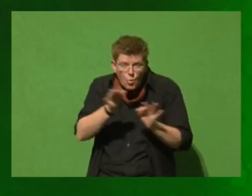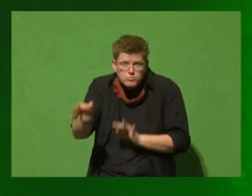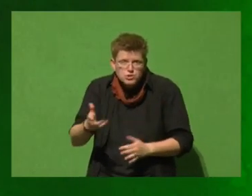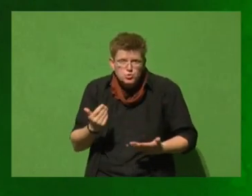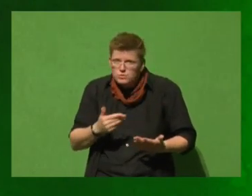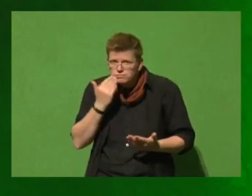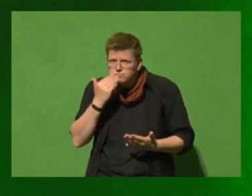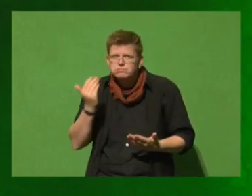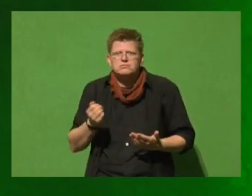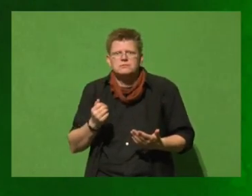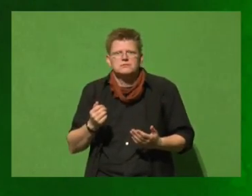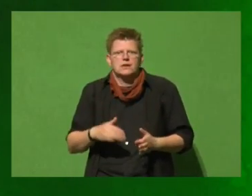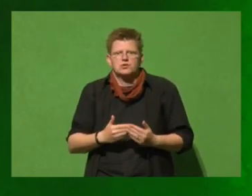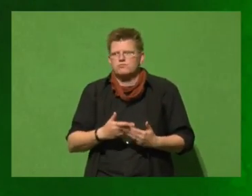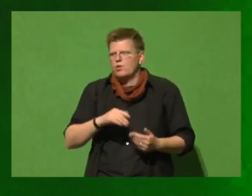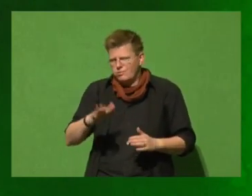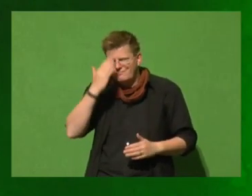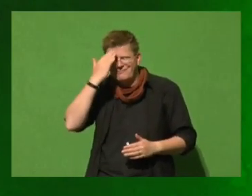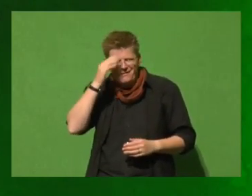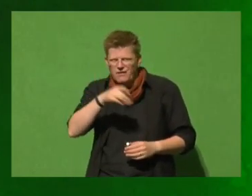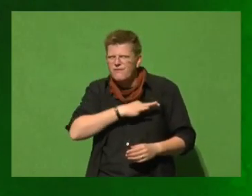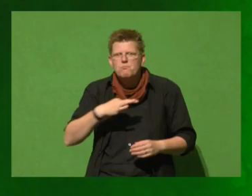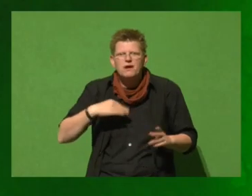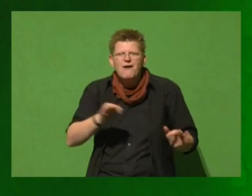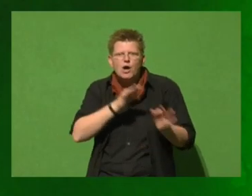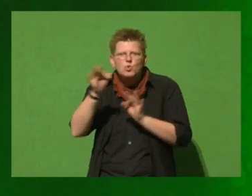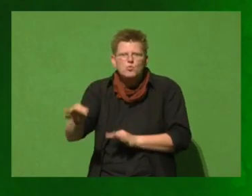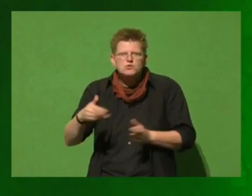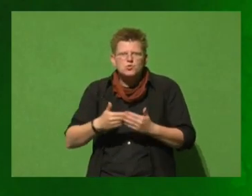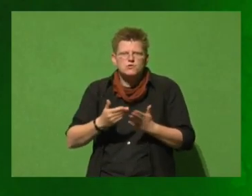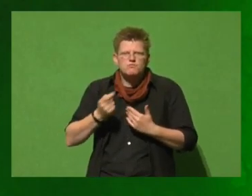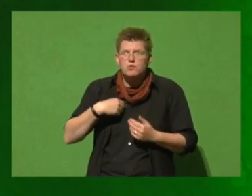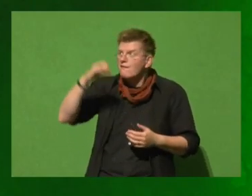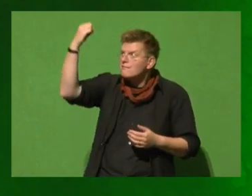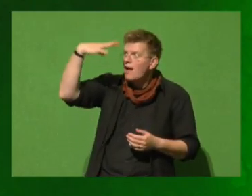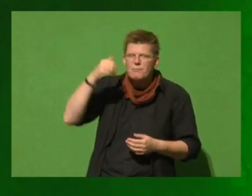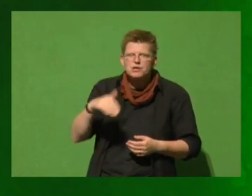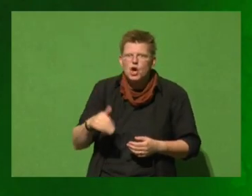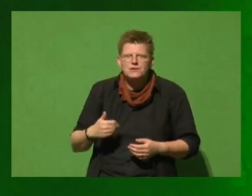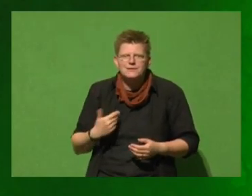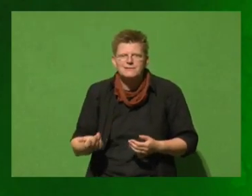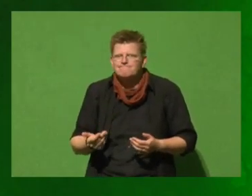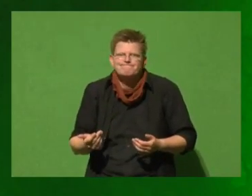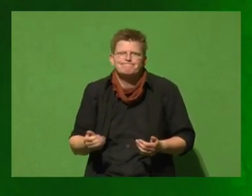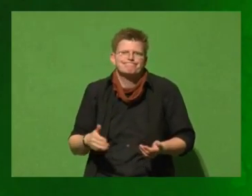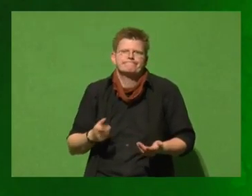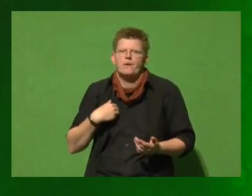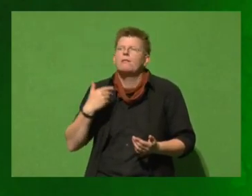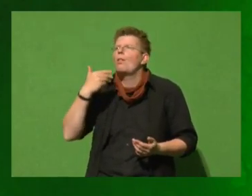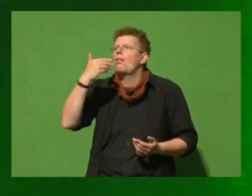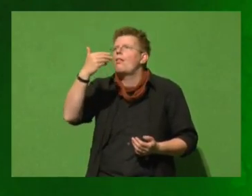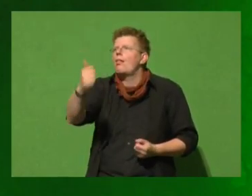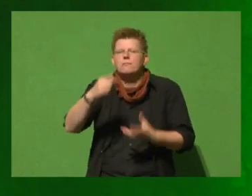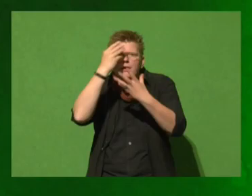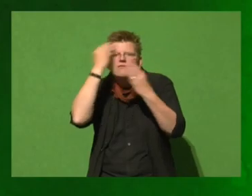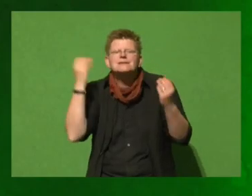Haushalt, da hängen dann irgendwo noch Lampen rum mit nur einer Fassung und die bleiben dann so lange bestehen, bis man wieder auszieht. Deswegen haben wir dort am Anfang ein bisschen